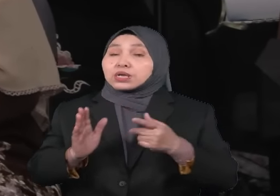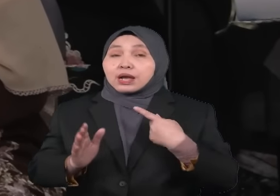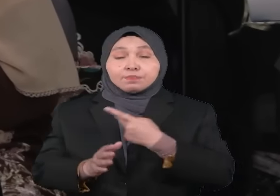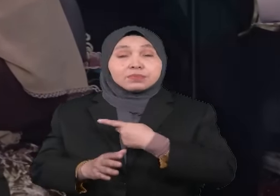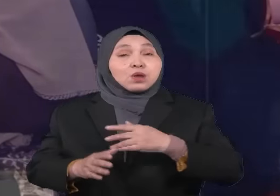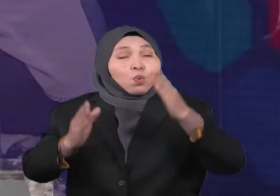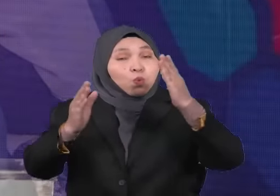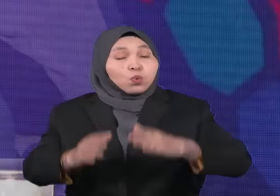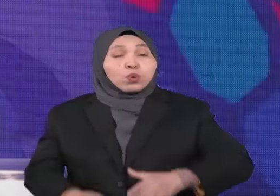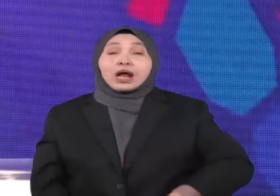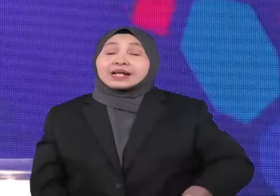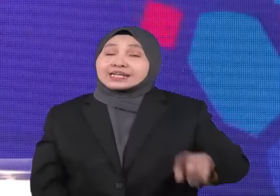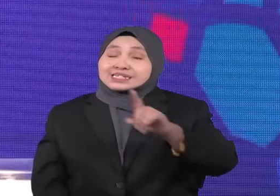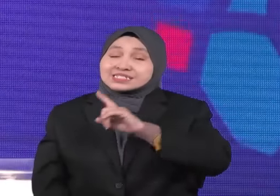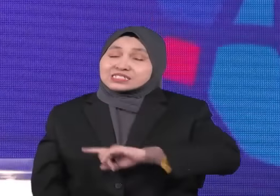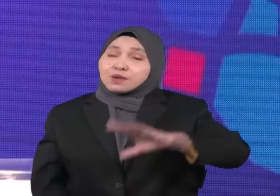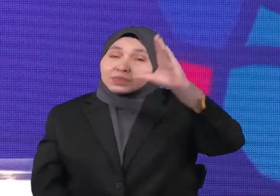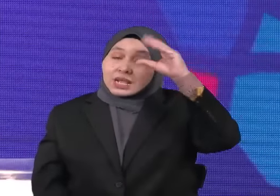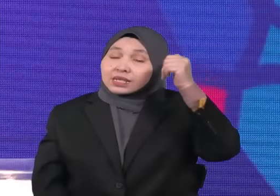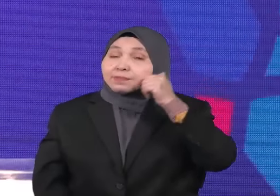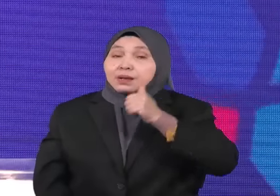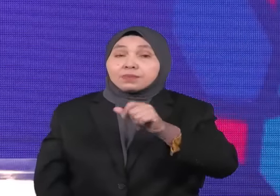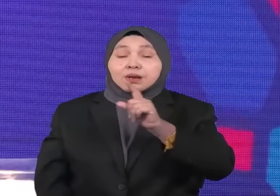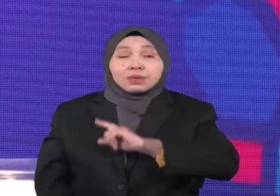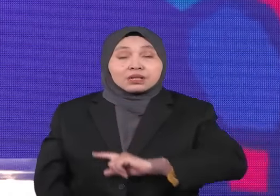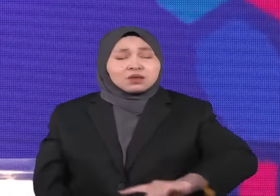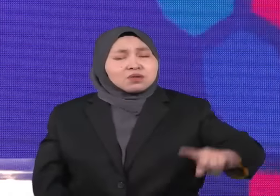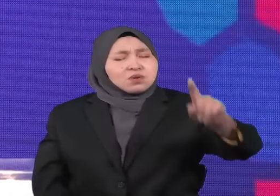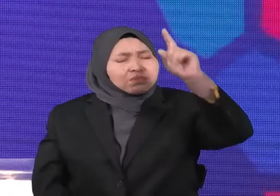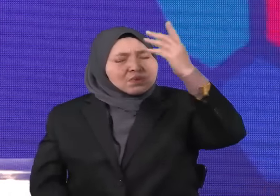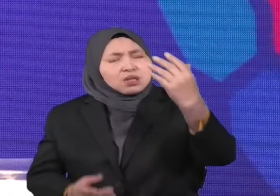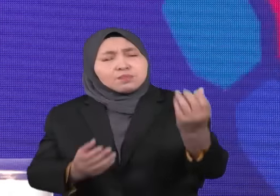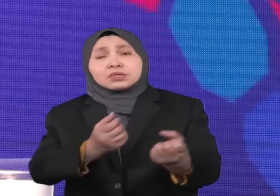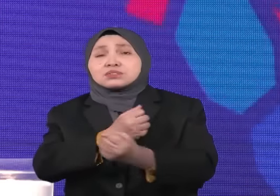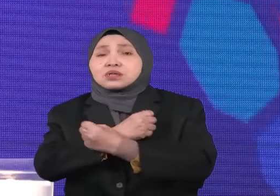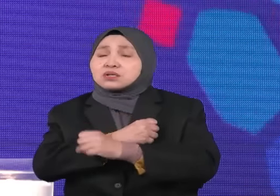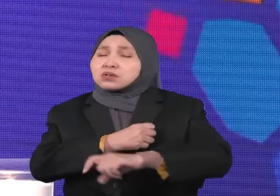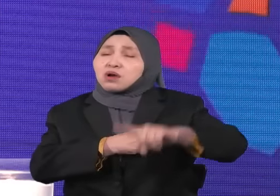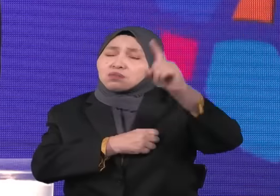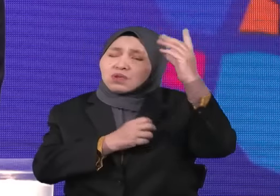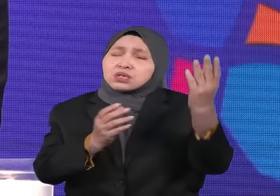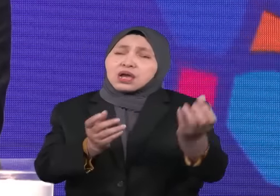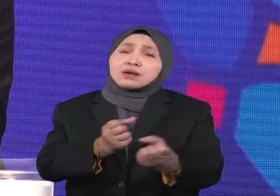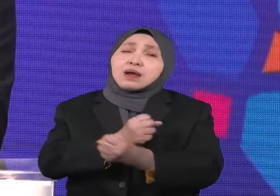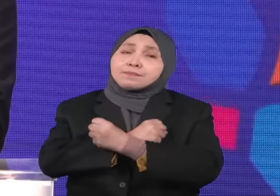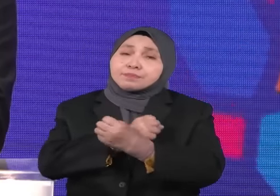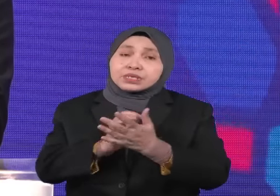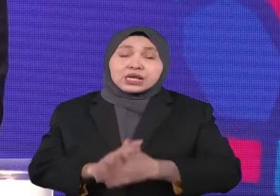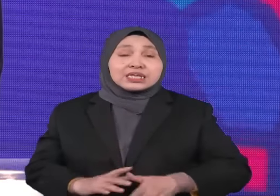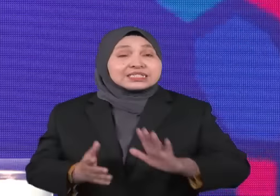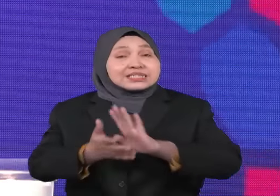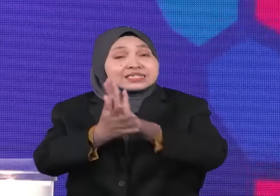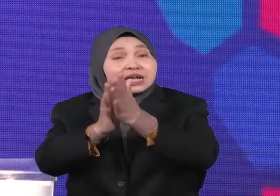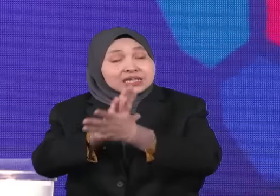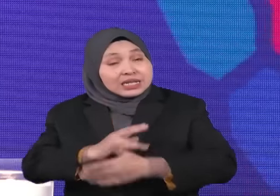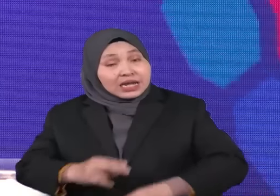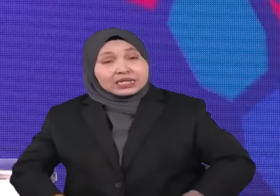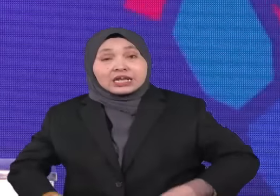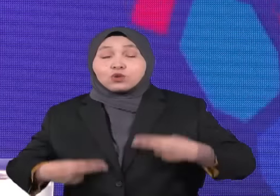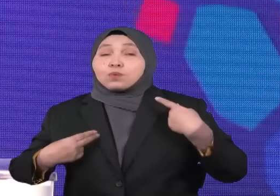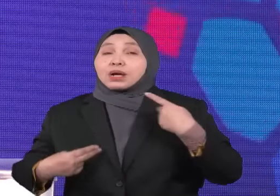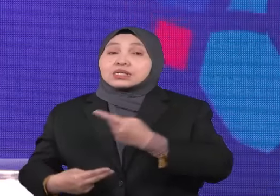muslimin, muslimat, mukminin dan mukminat, birahmatika ya arhamar rahimin. Ya Allah ya Rahman wa ya Rahim, jadikan kehidupan